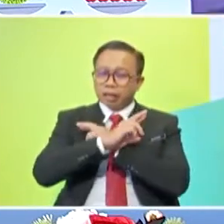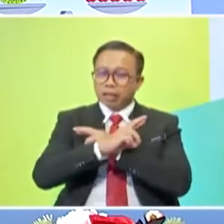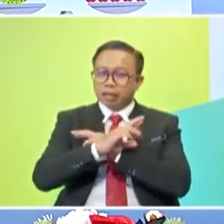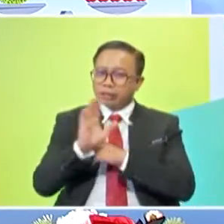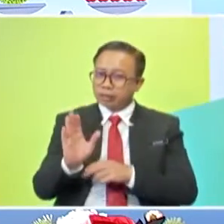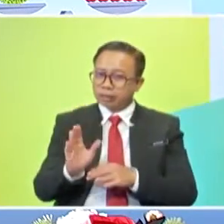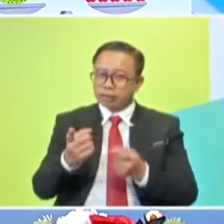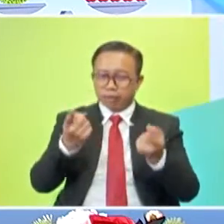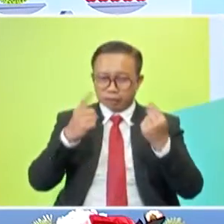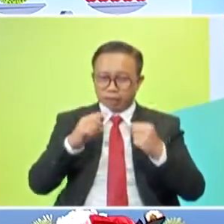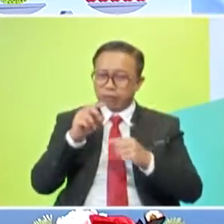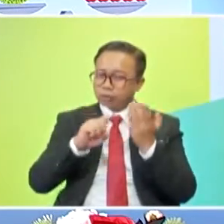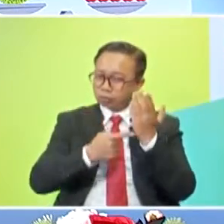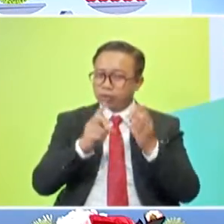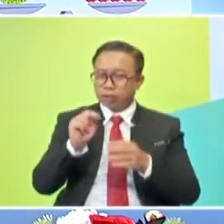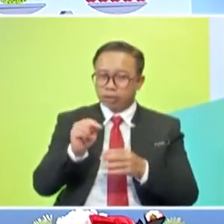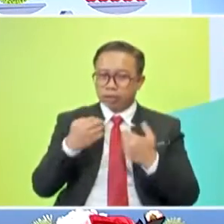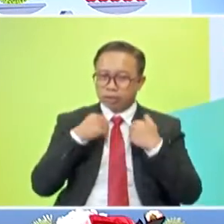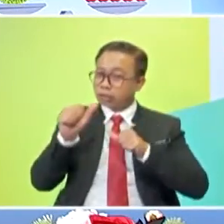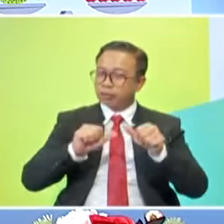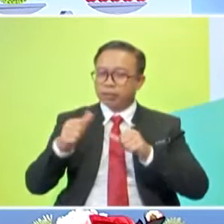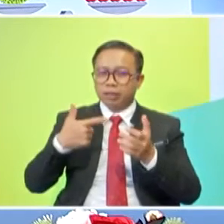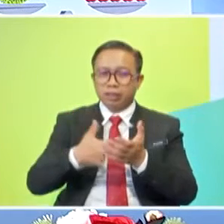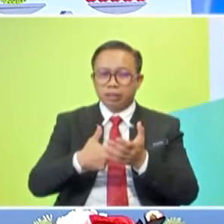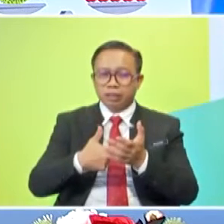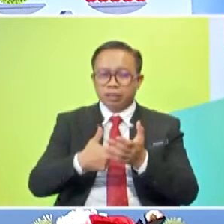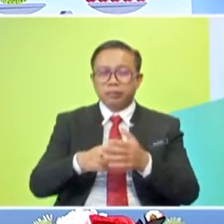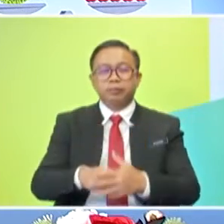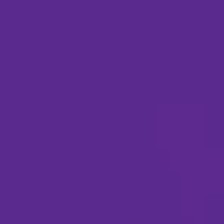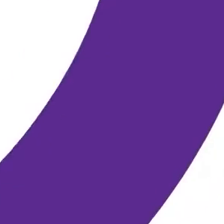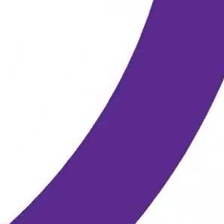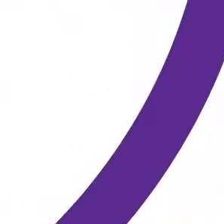selepas ini untuk lebih banyak lagi yang menarik